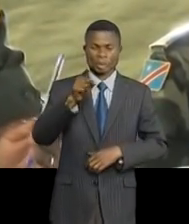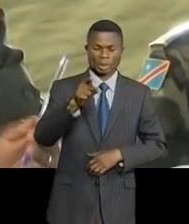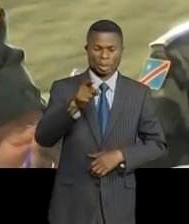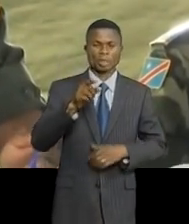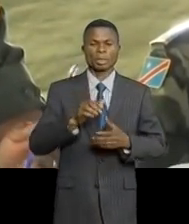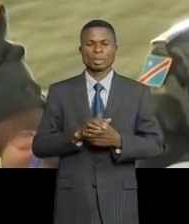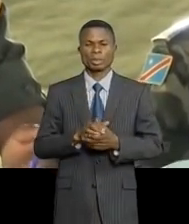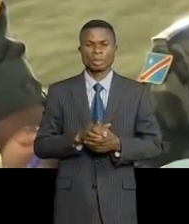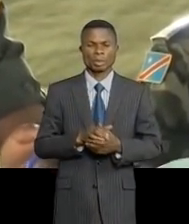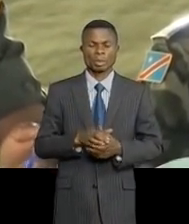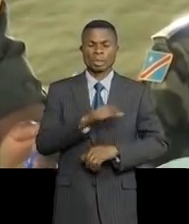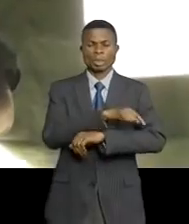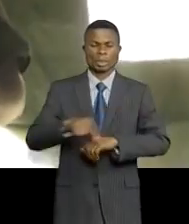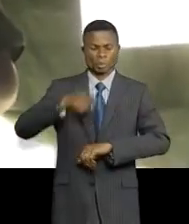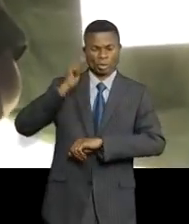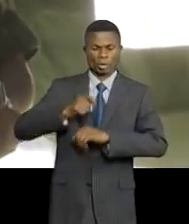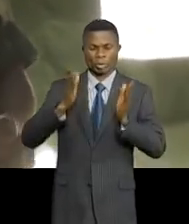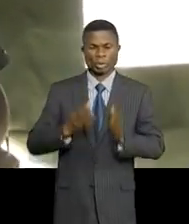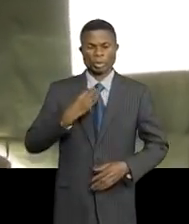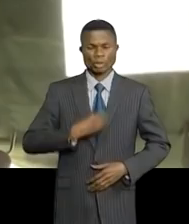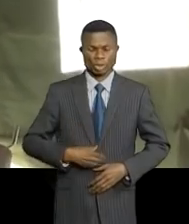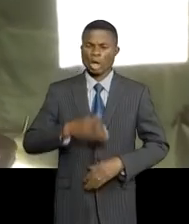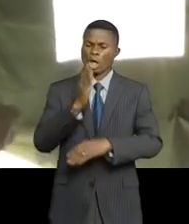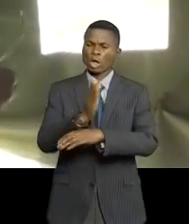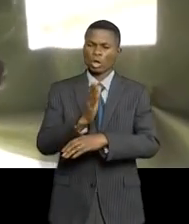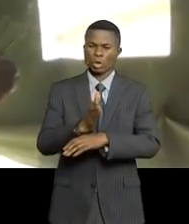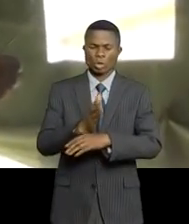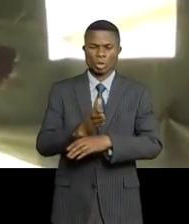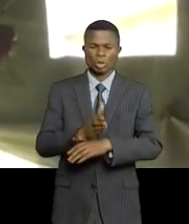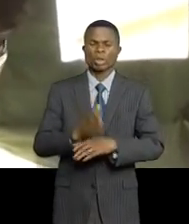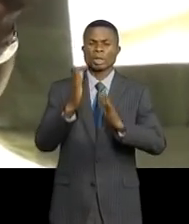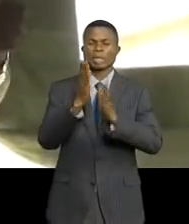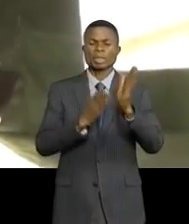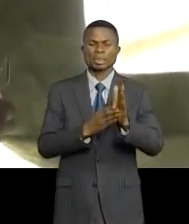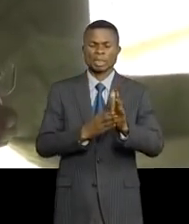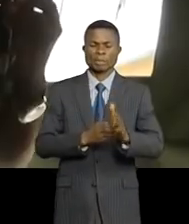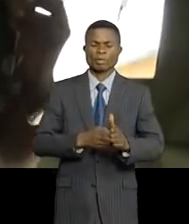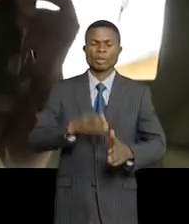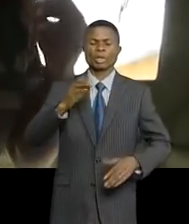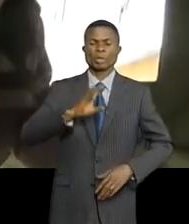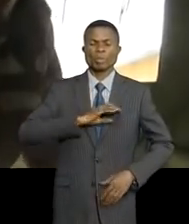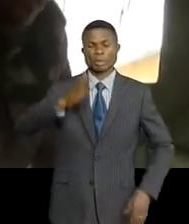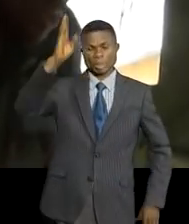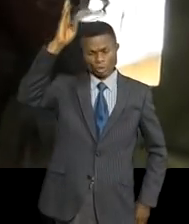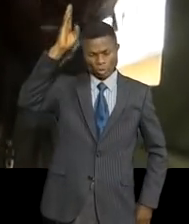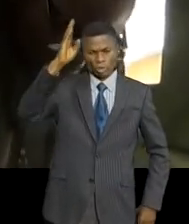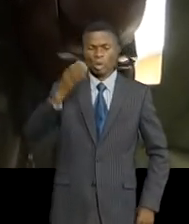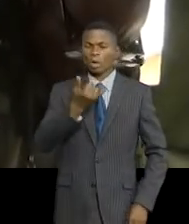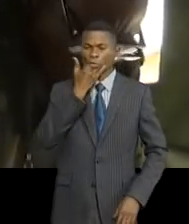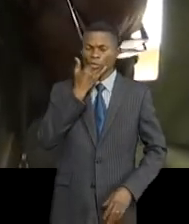Fredin. Le ministère public, dans sa plaidoirie, a reproché ces 19 prévenus de violation de consignes. Le général